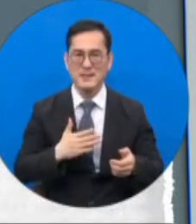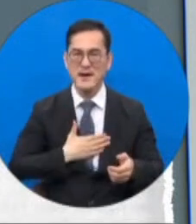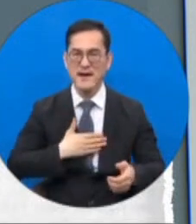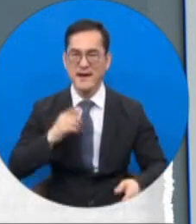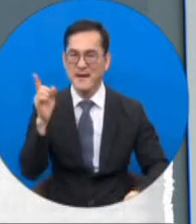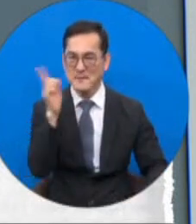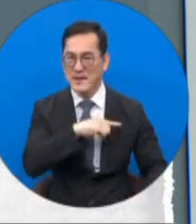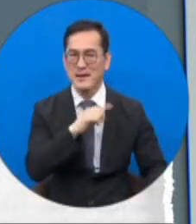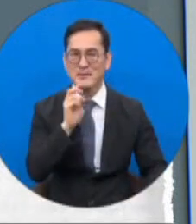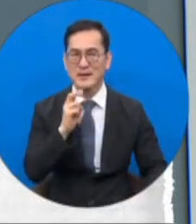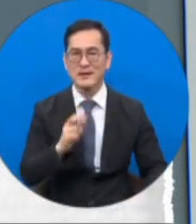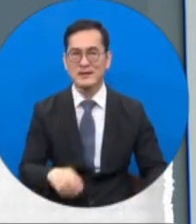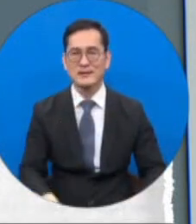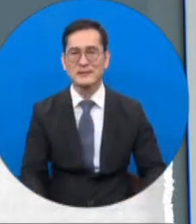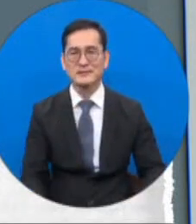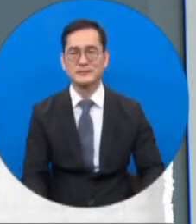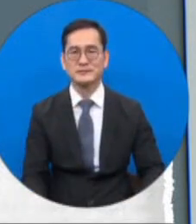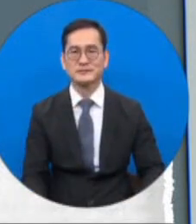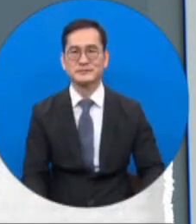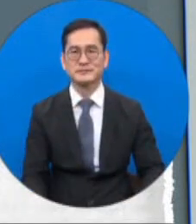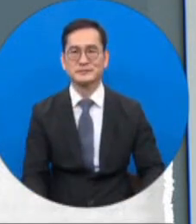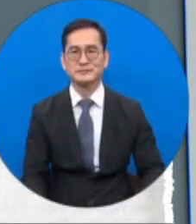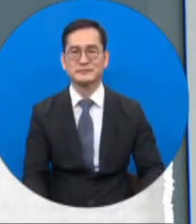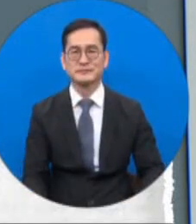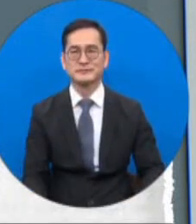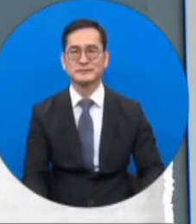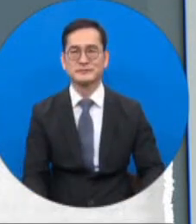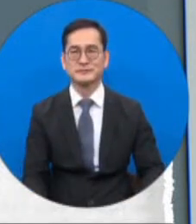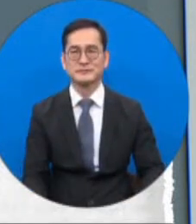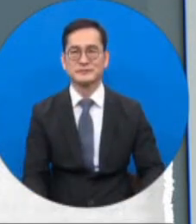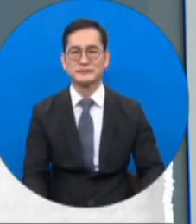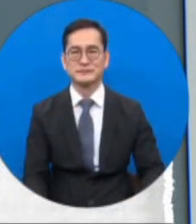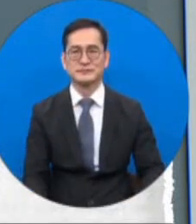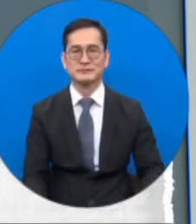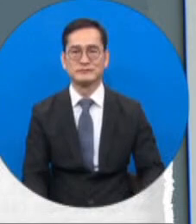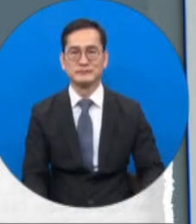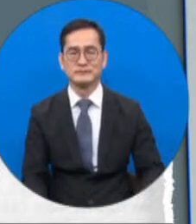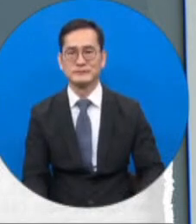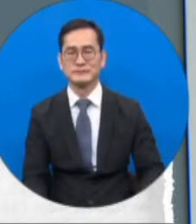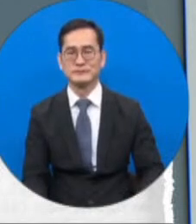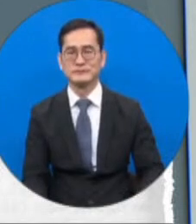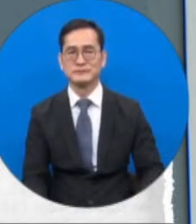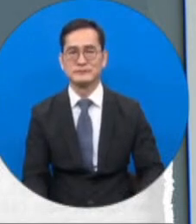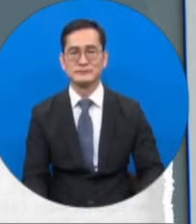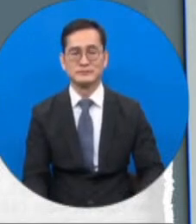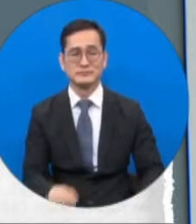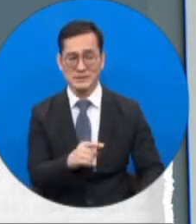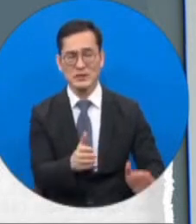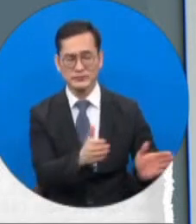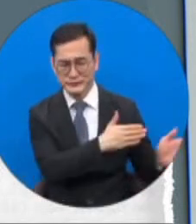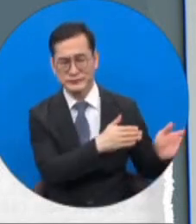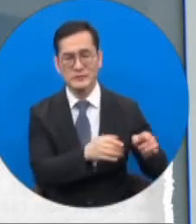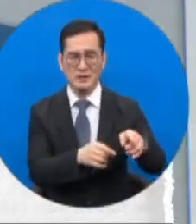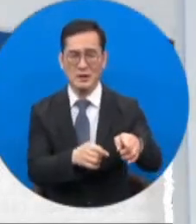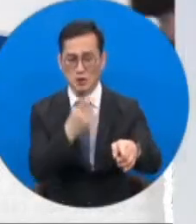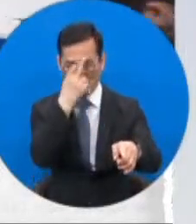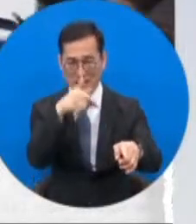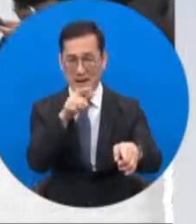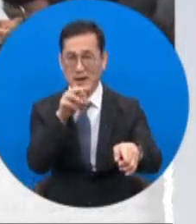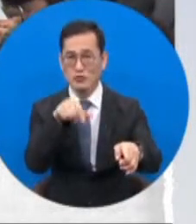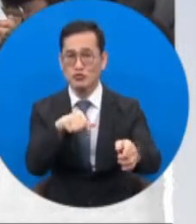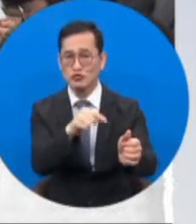하나, 그렇다고 하더라도 뭔가 지금 최강욱 의원 징계권은 정말 전략적인